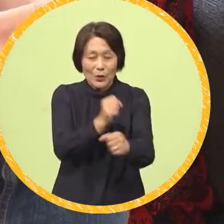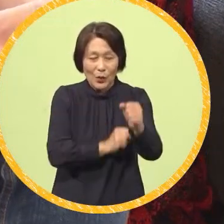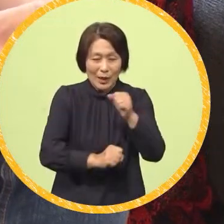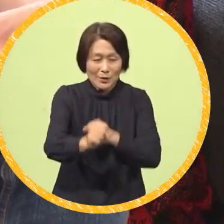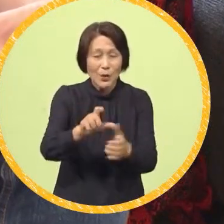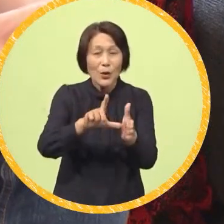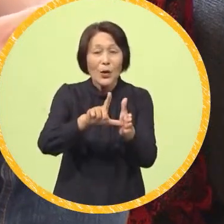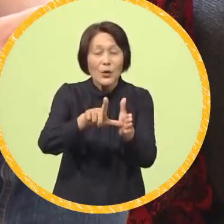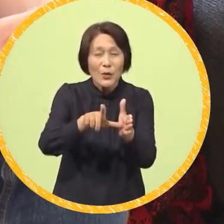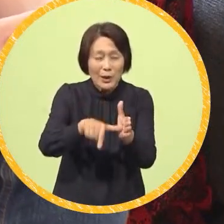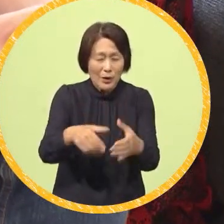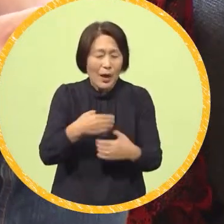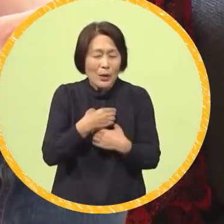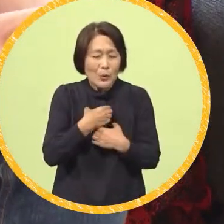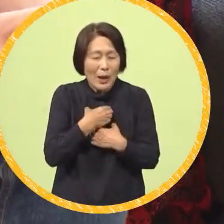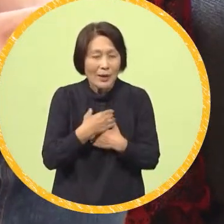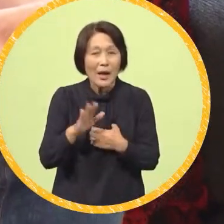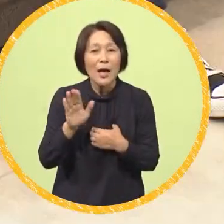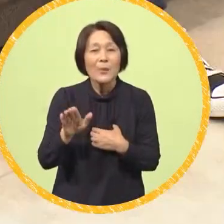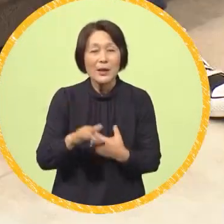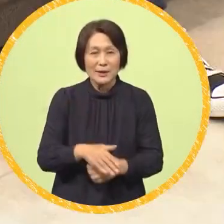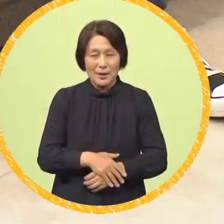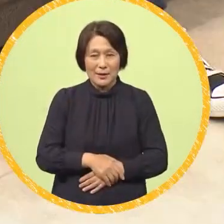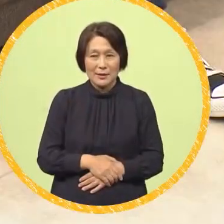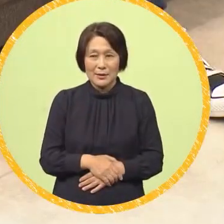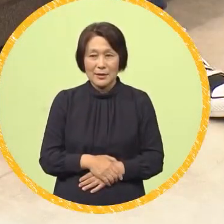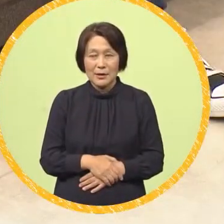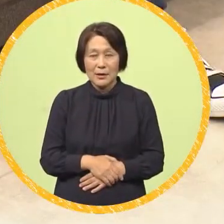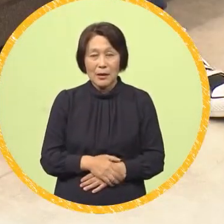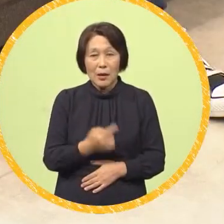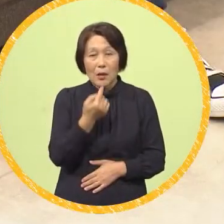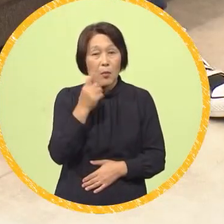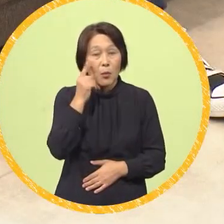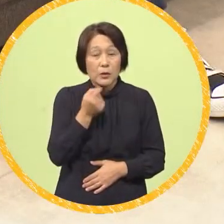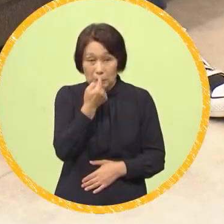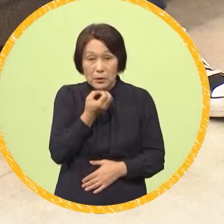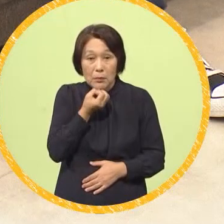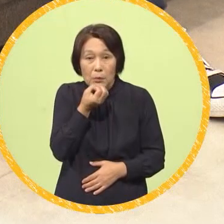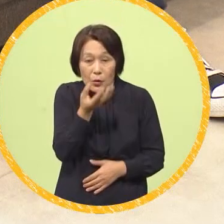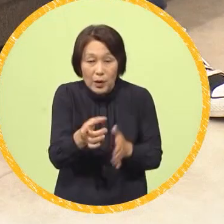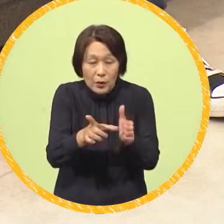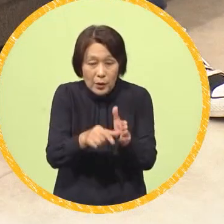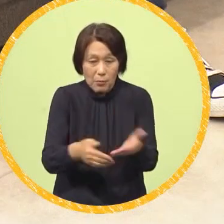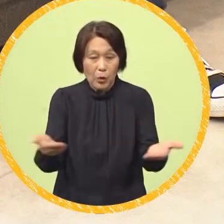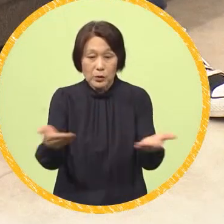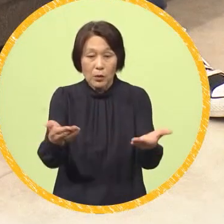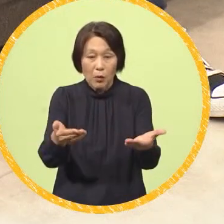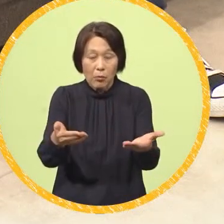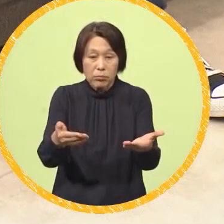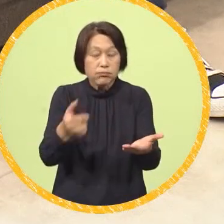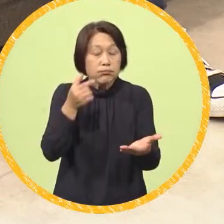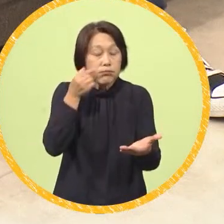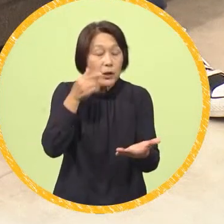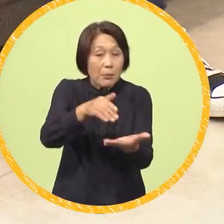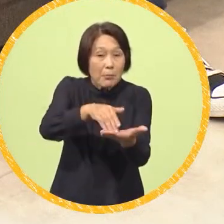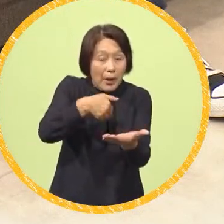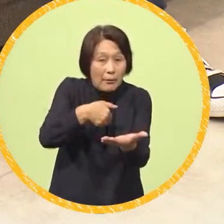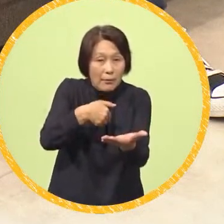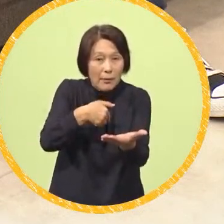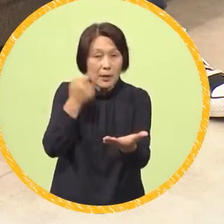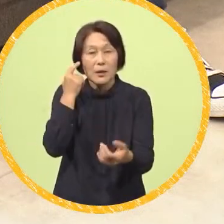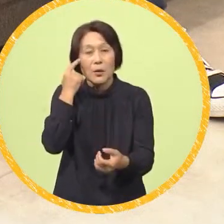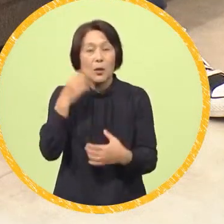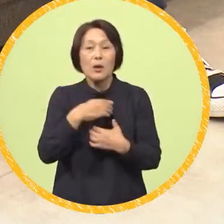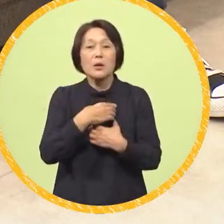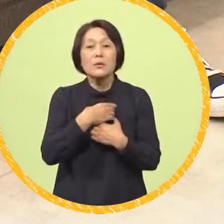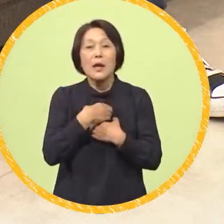始めた頃はありましたね。 言った時に仕事がここでできなくなるんじゃないかなとかっていう